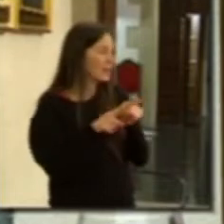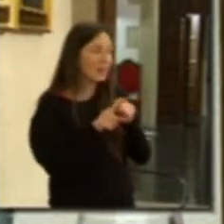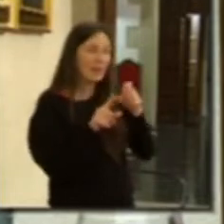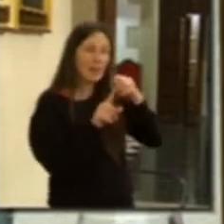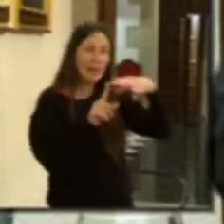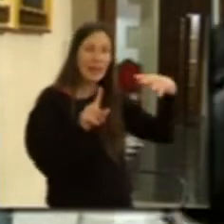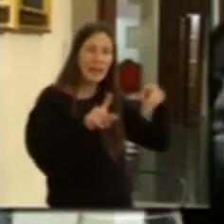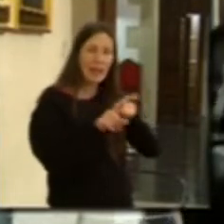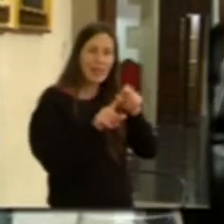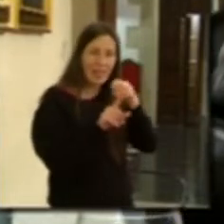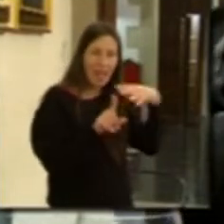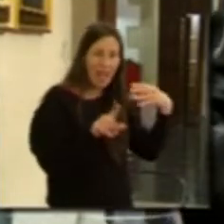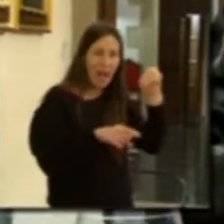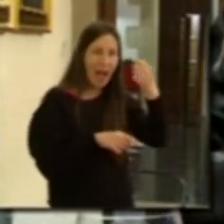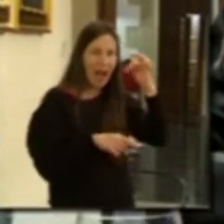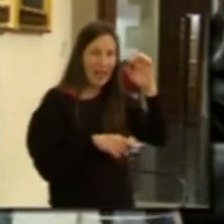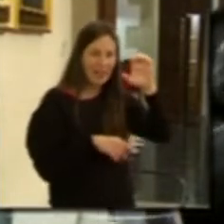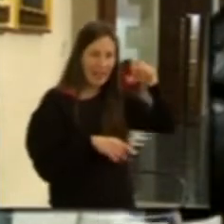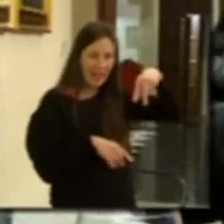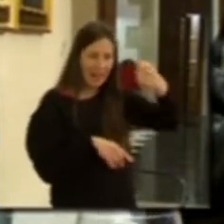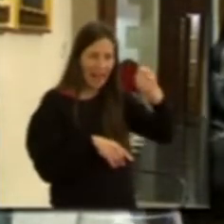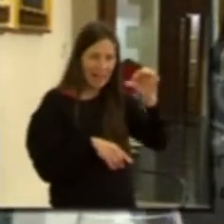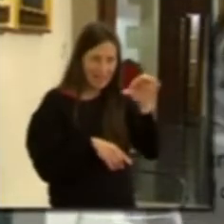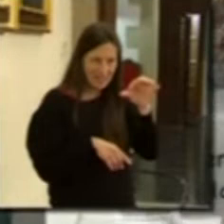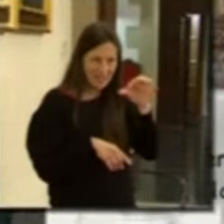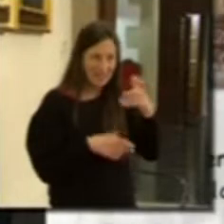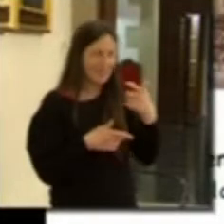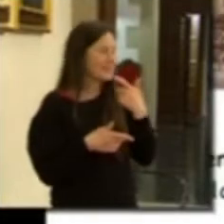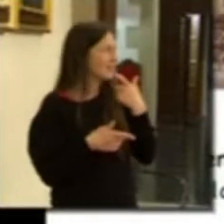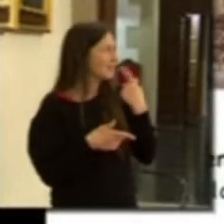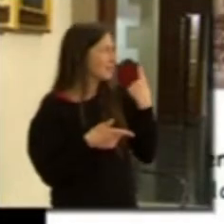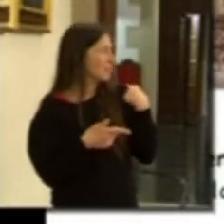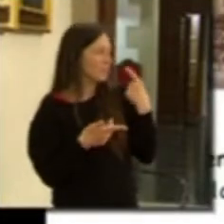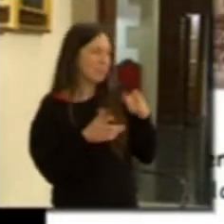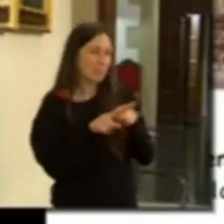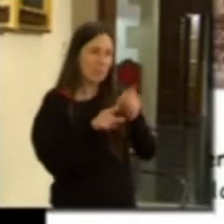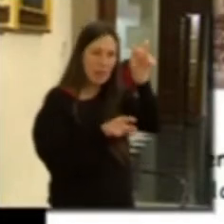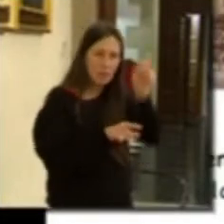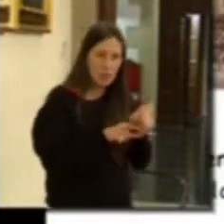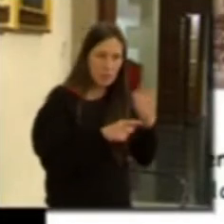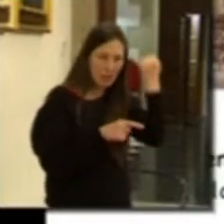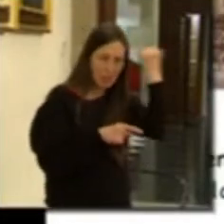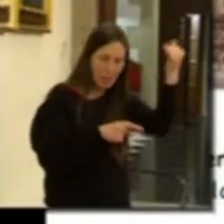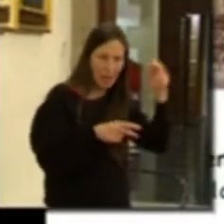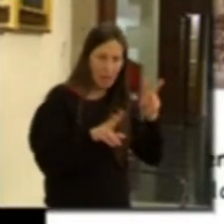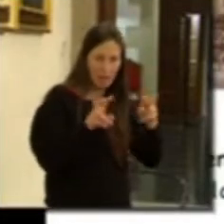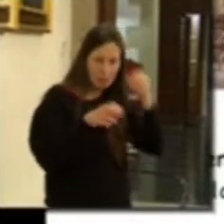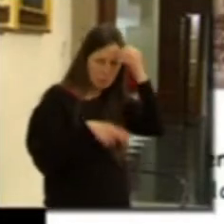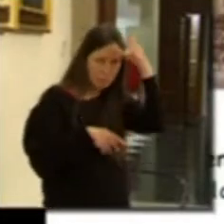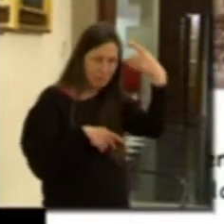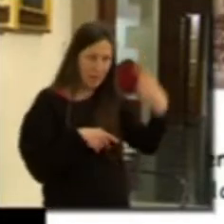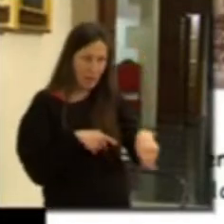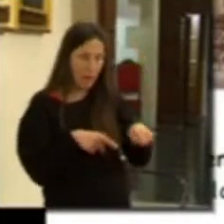grecs, Atenes era aquella ciutat que atreia talent, que era innovadora, que va inventar la democràcia, que va